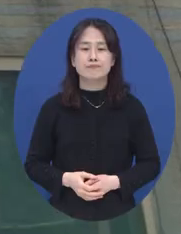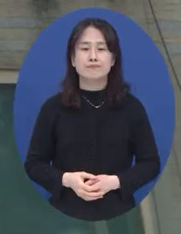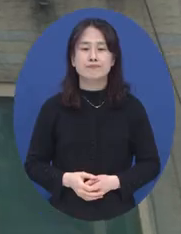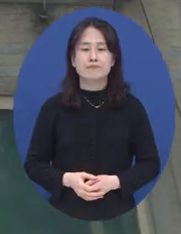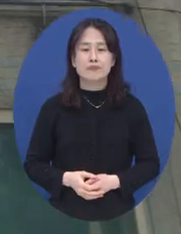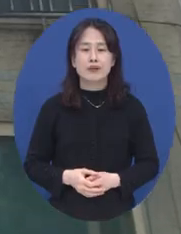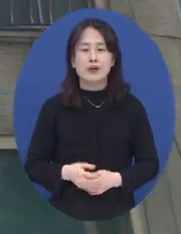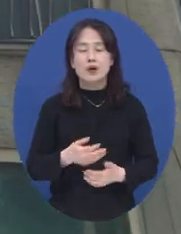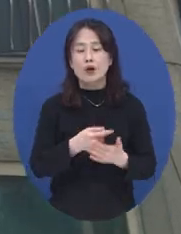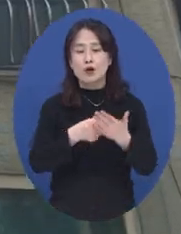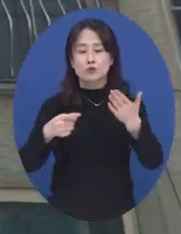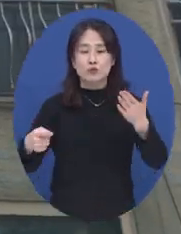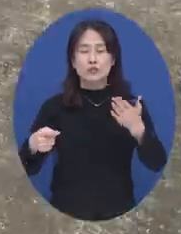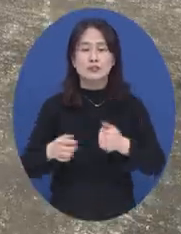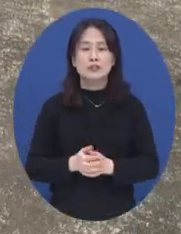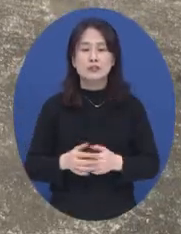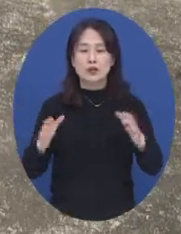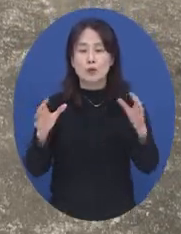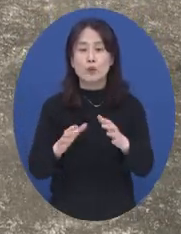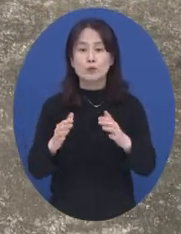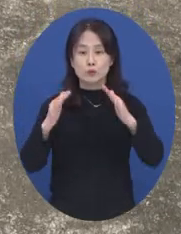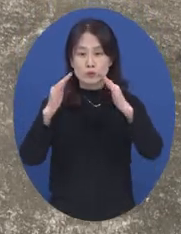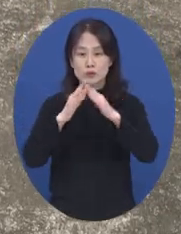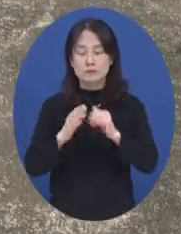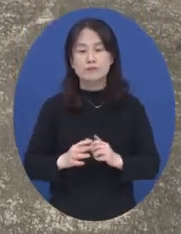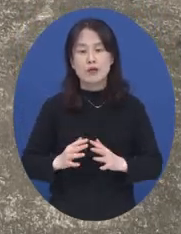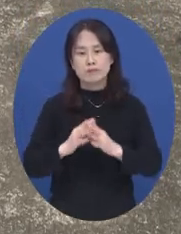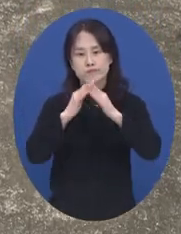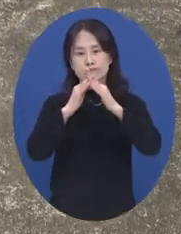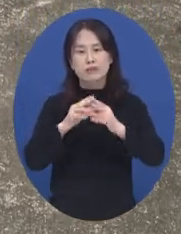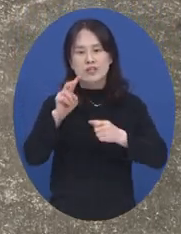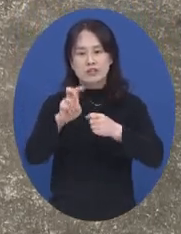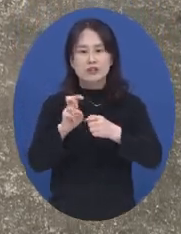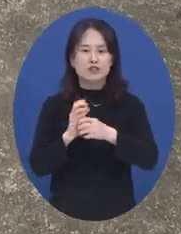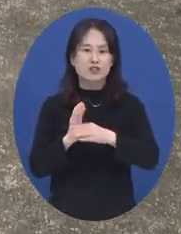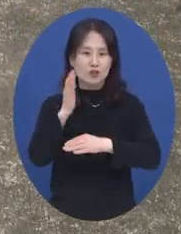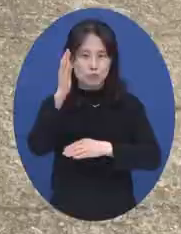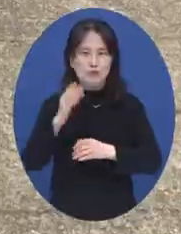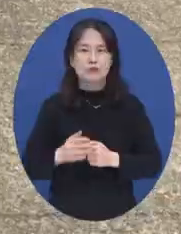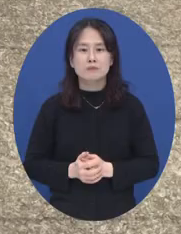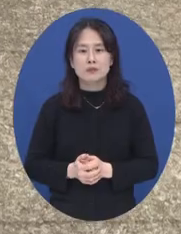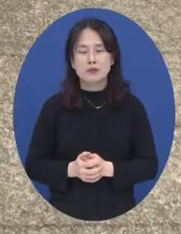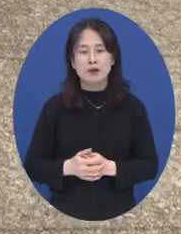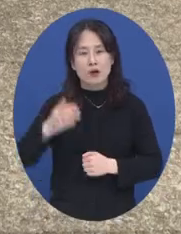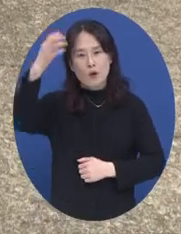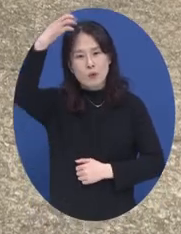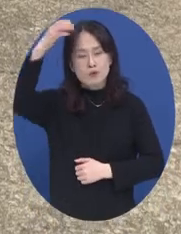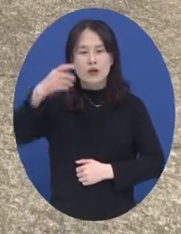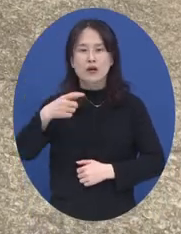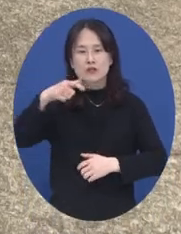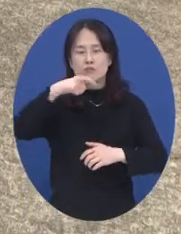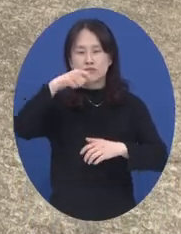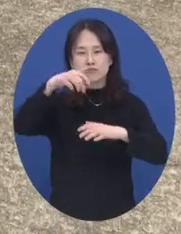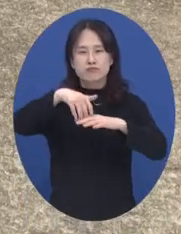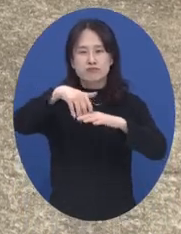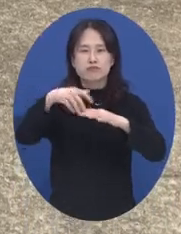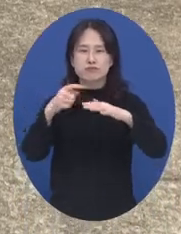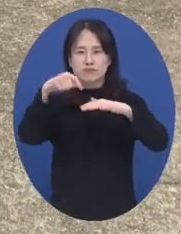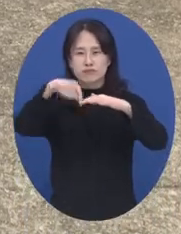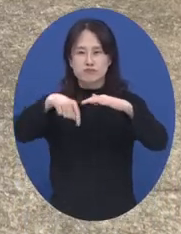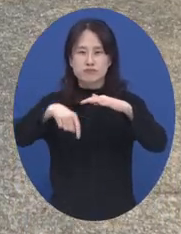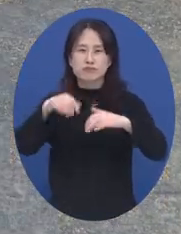구리 씨의 1 공동주택 지어진 지 20년이 넘은 아파트로 옥상에서 빗물이 새는 응 등 주민 불편이